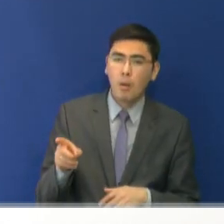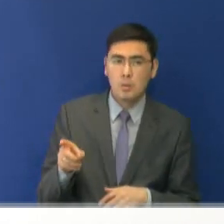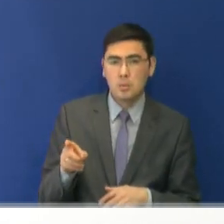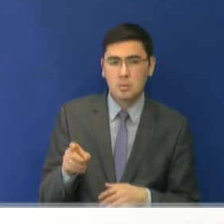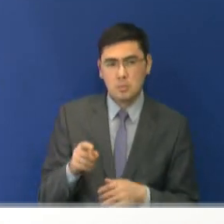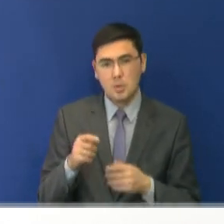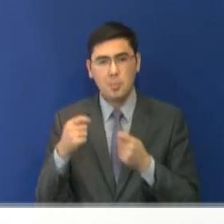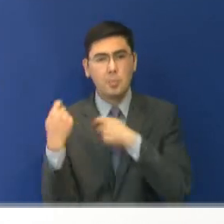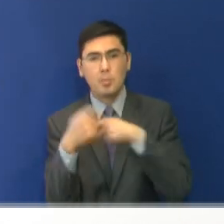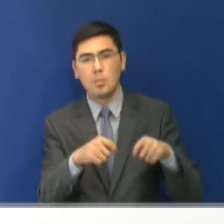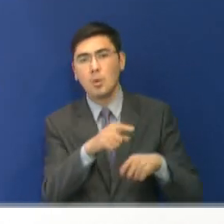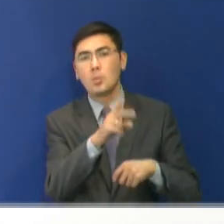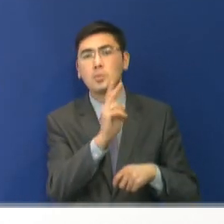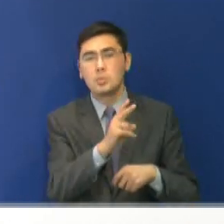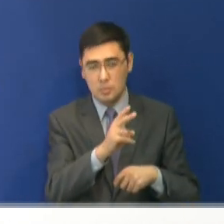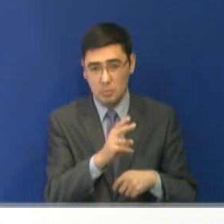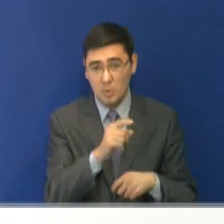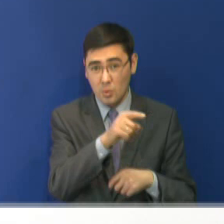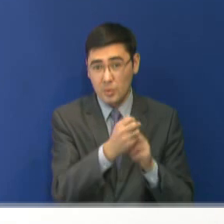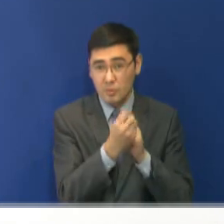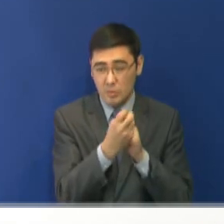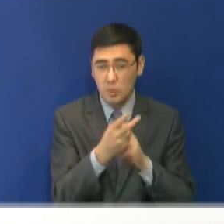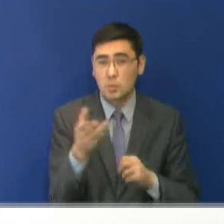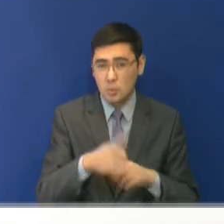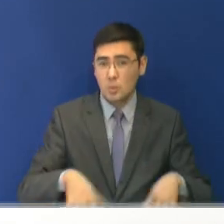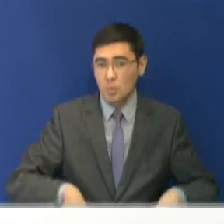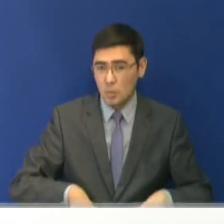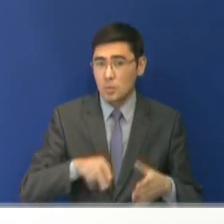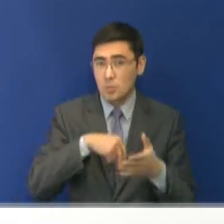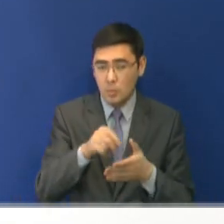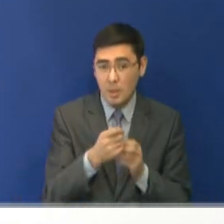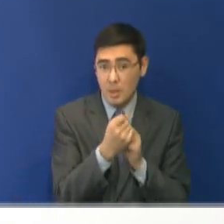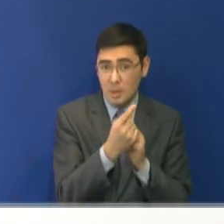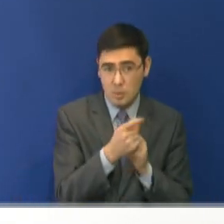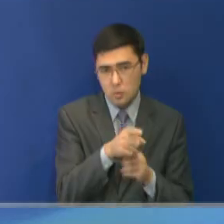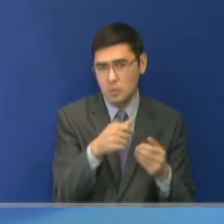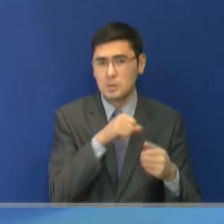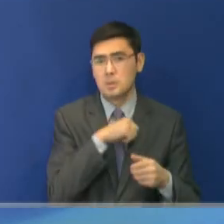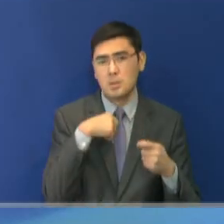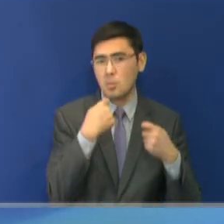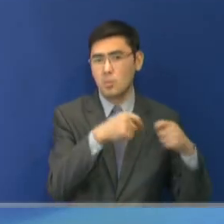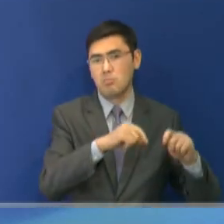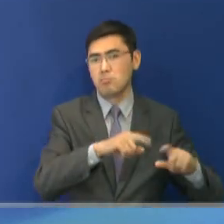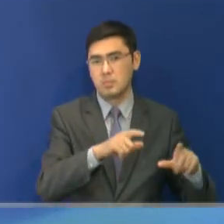лошадей. 52-летний горожанин купил 12 голов лошадей, 11 из которых уже продал.